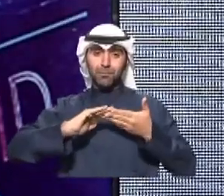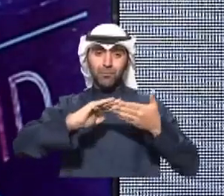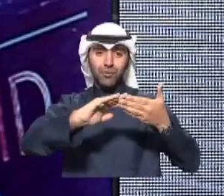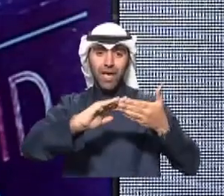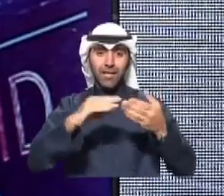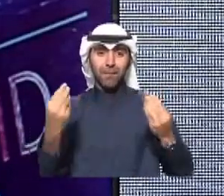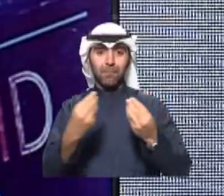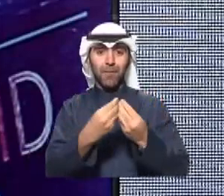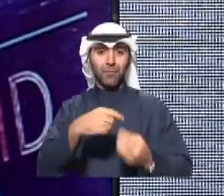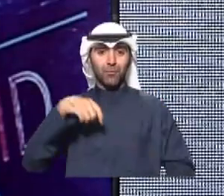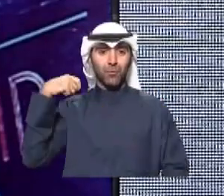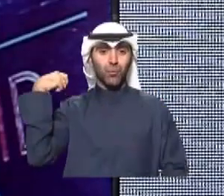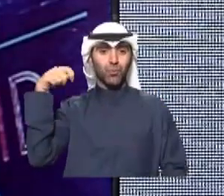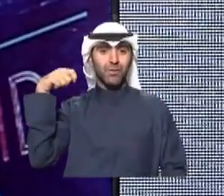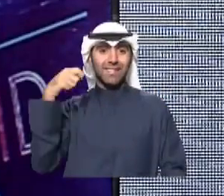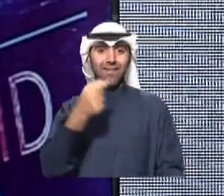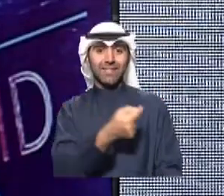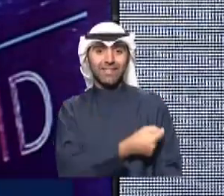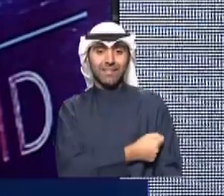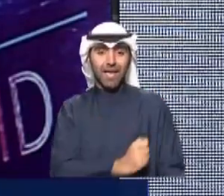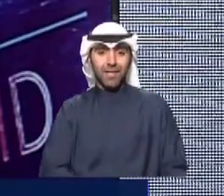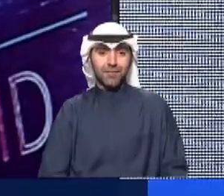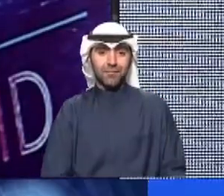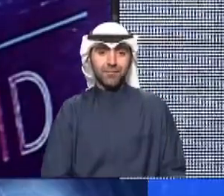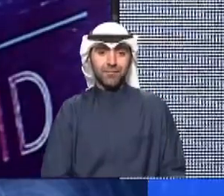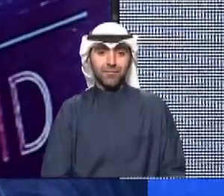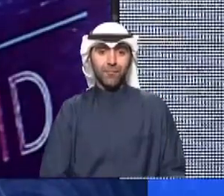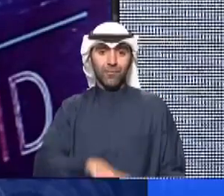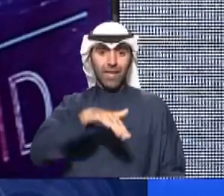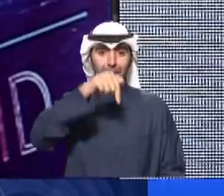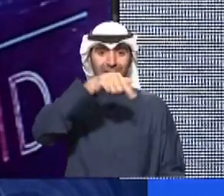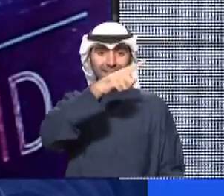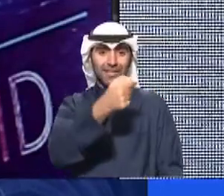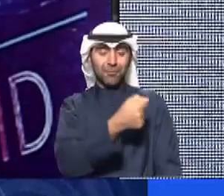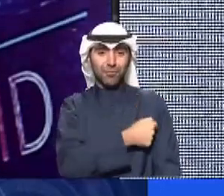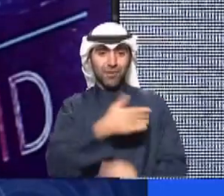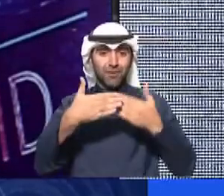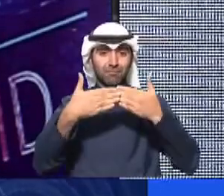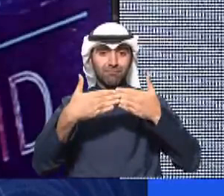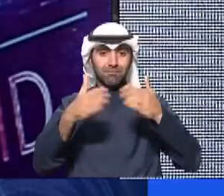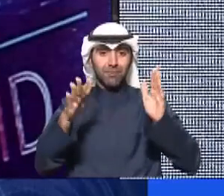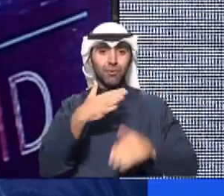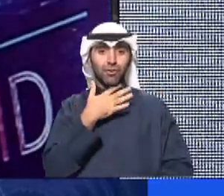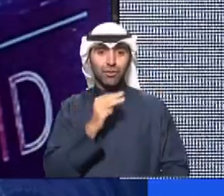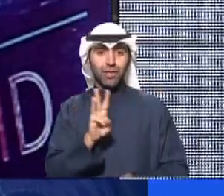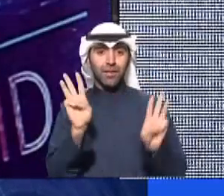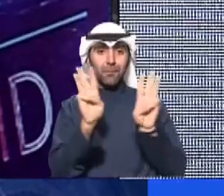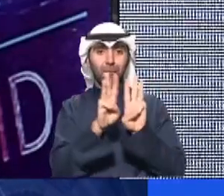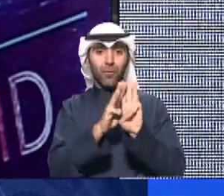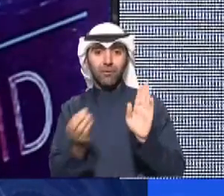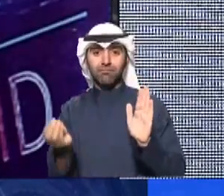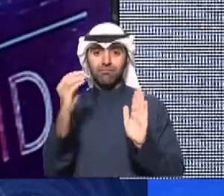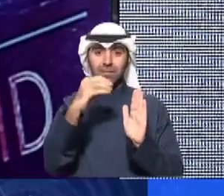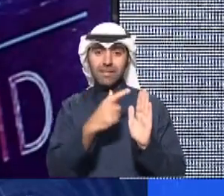الطبي والإداري. فهذا المركز طبعا هو التسجيل له عبر منصة وزارة الصحة، والموعد